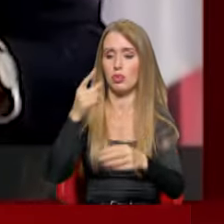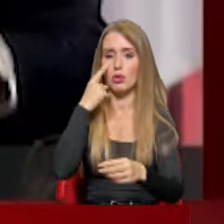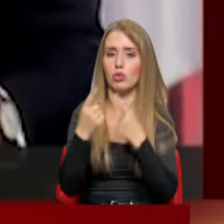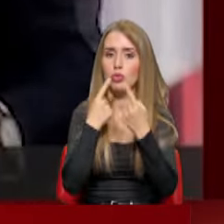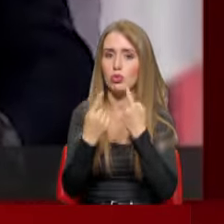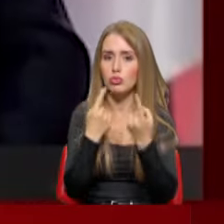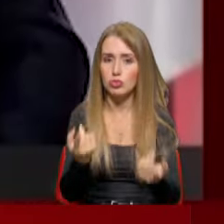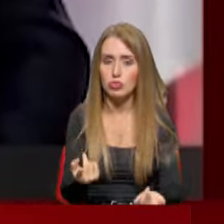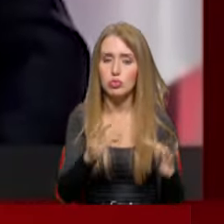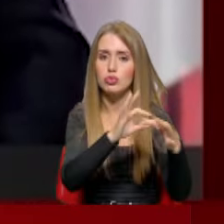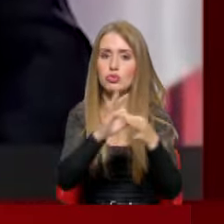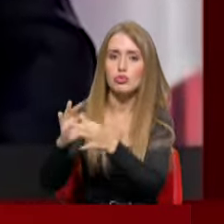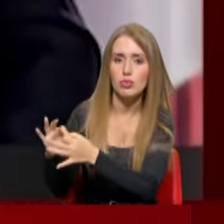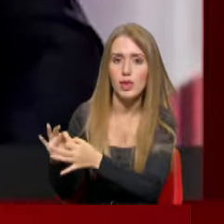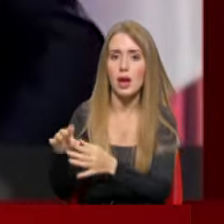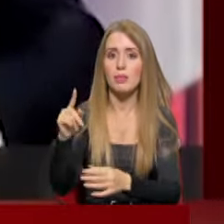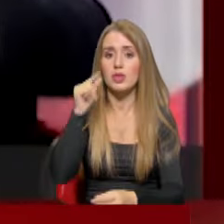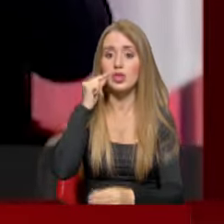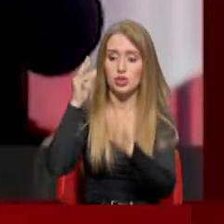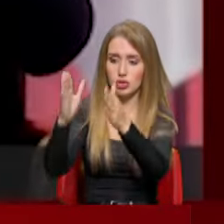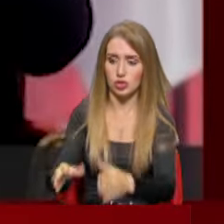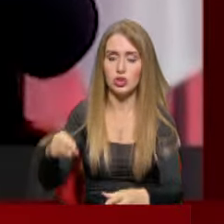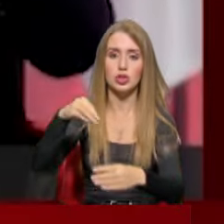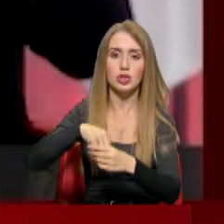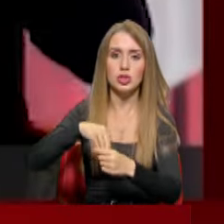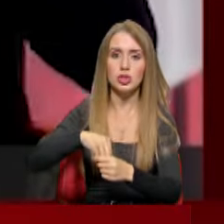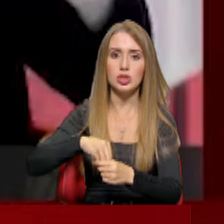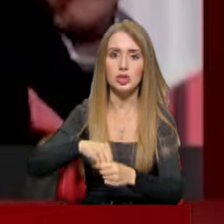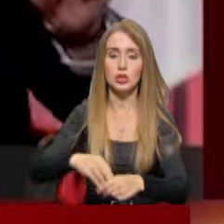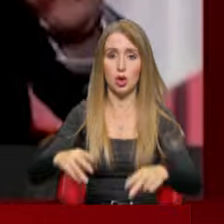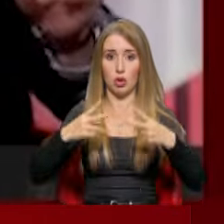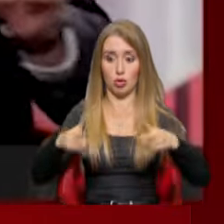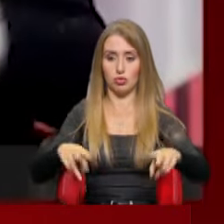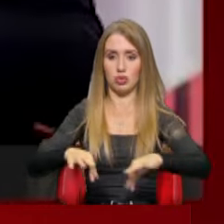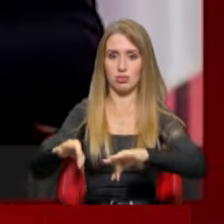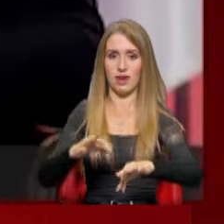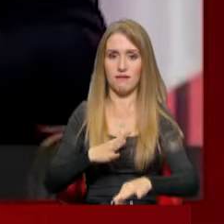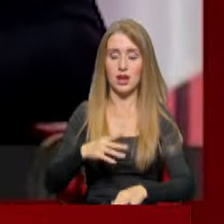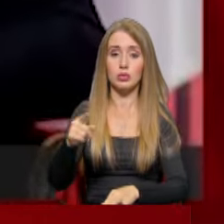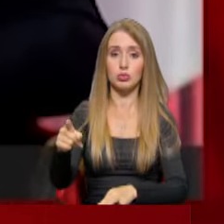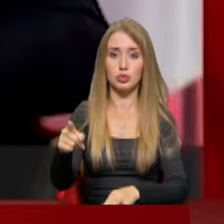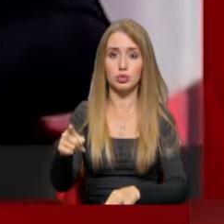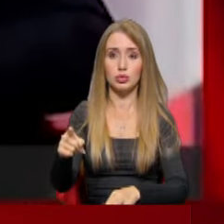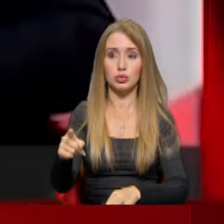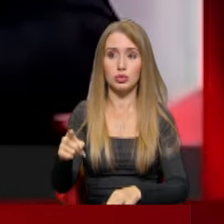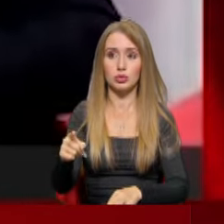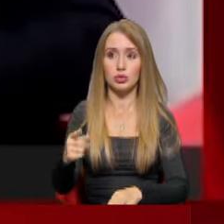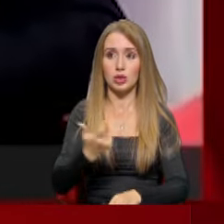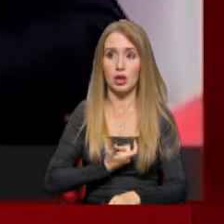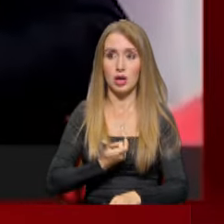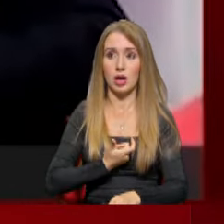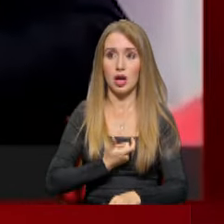konuşsun lafı. Bir kişi için özgürlük planlanıyor ve bunun meşruiyet